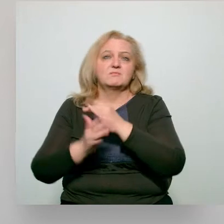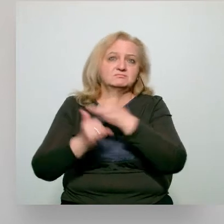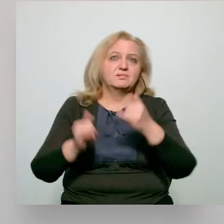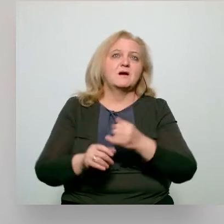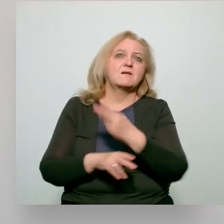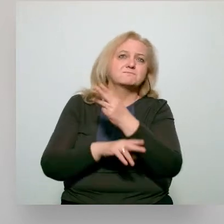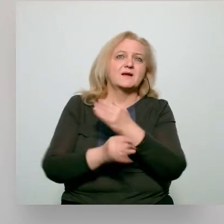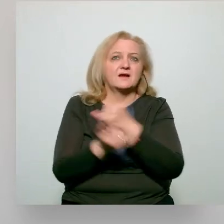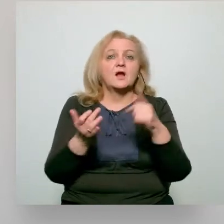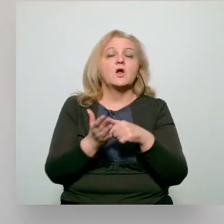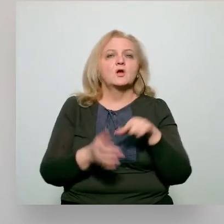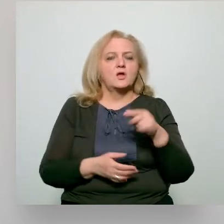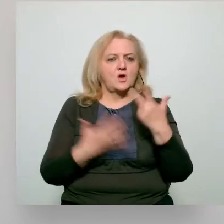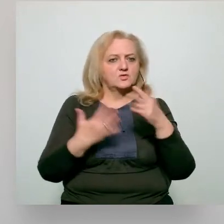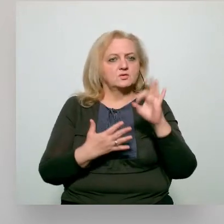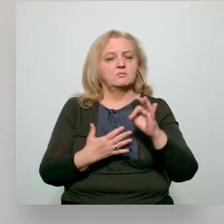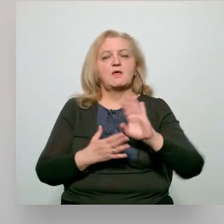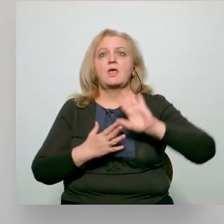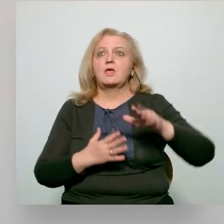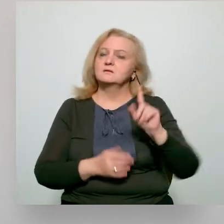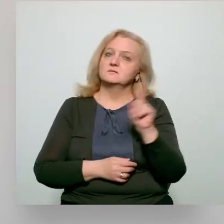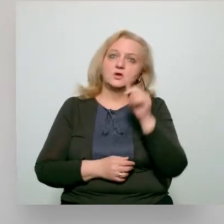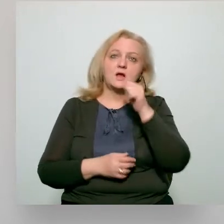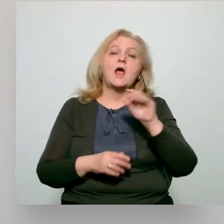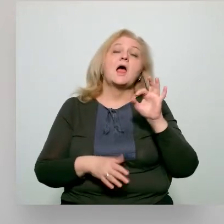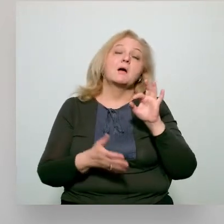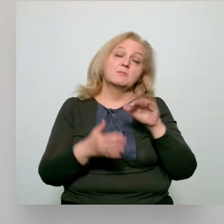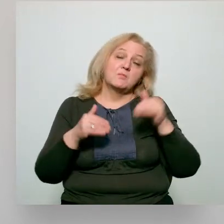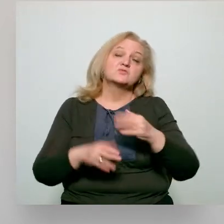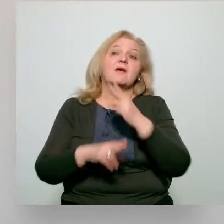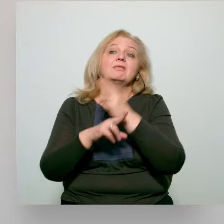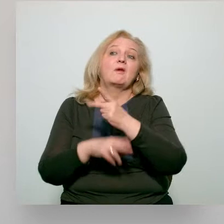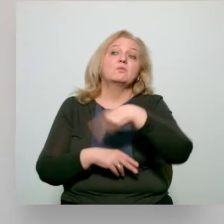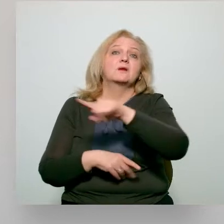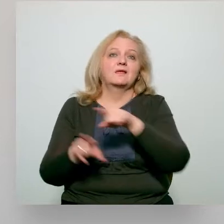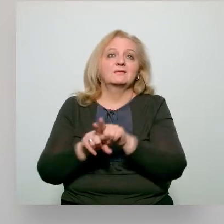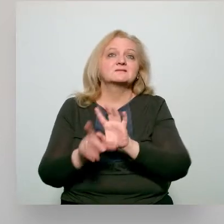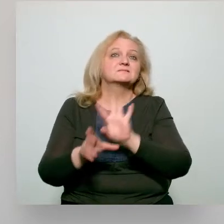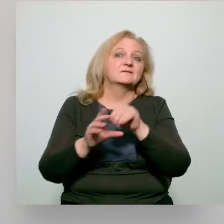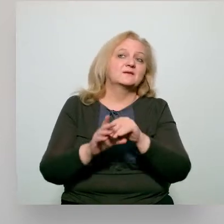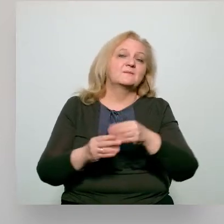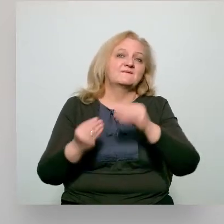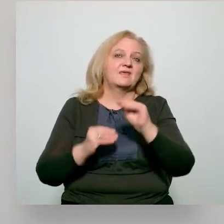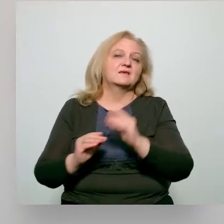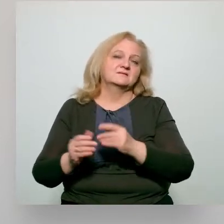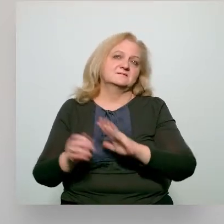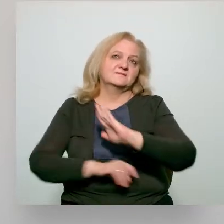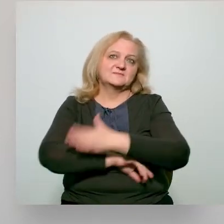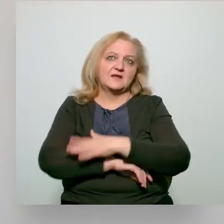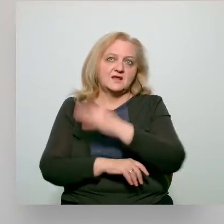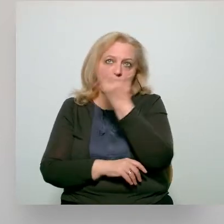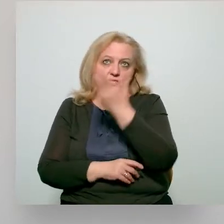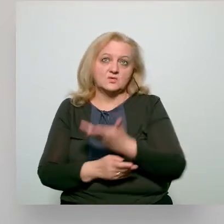więc zamykać oczy na te 8%, a pewnie nawet więcej, bo neutralne podstawy to też już do tego się zbliżać,